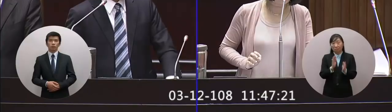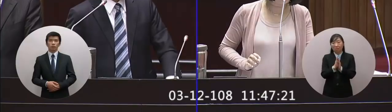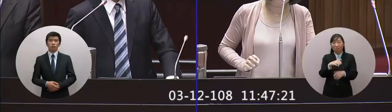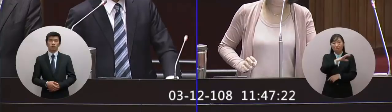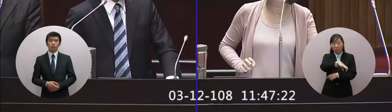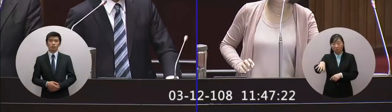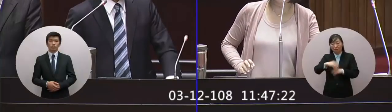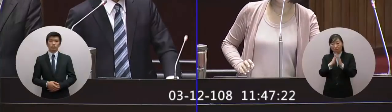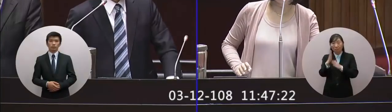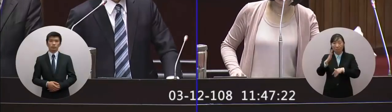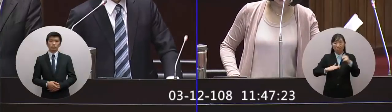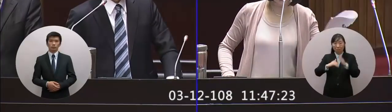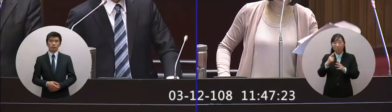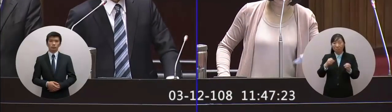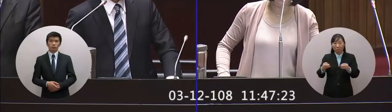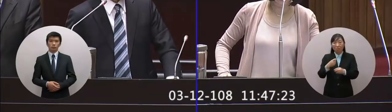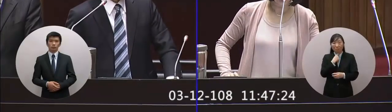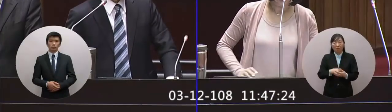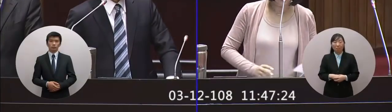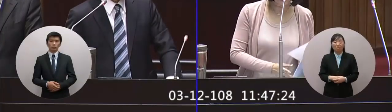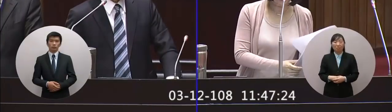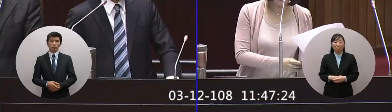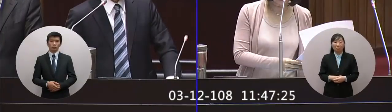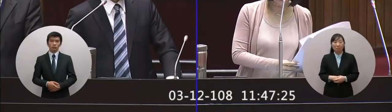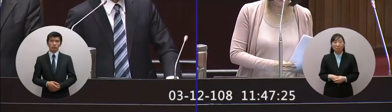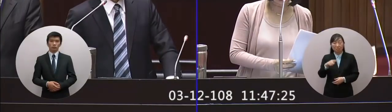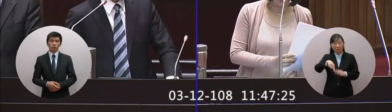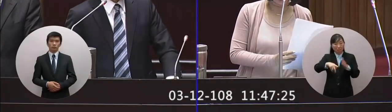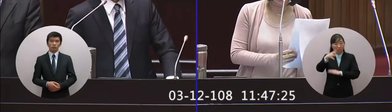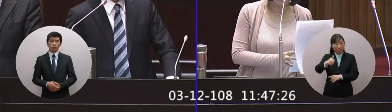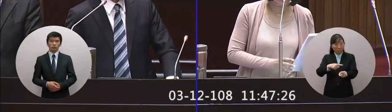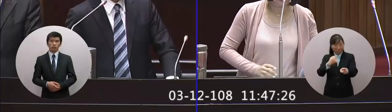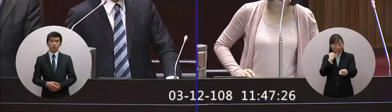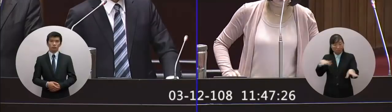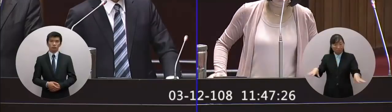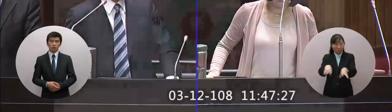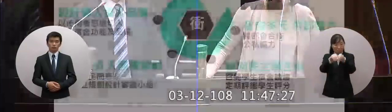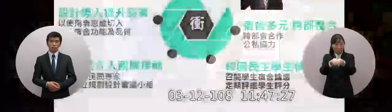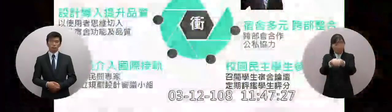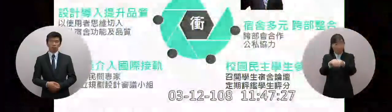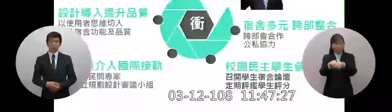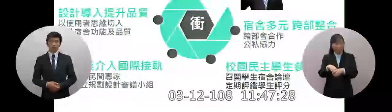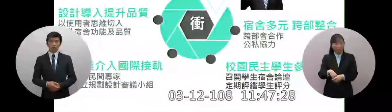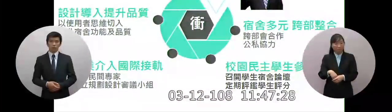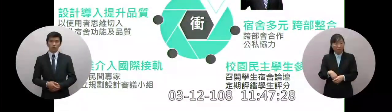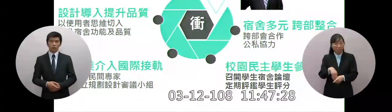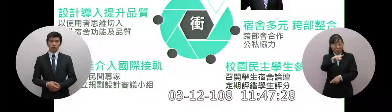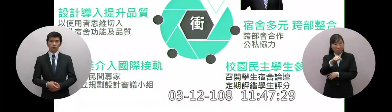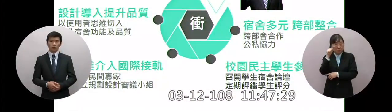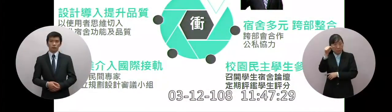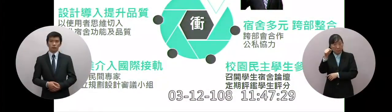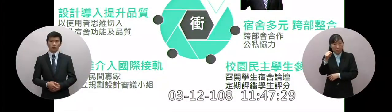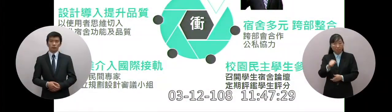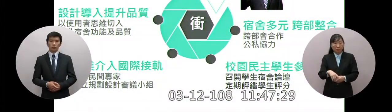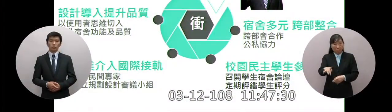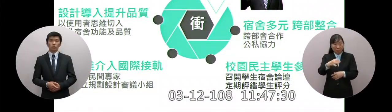部会的。我看到最后一页了，最后的一页。所以院长，您是不是能够统合来告诉我们，冲冲冲，